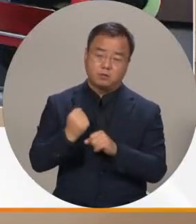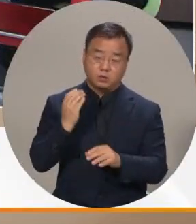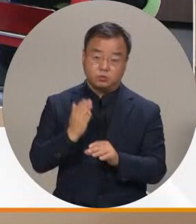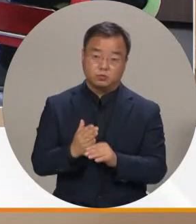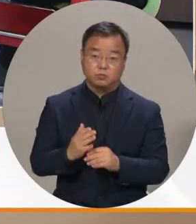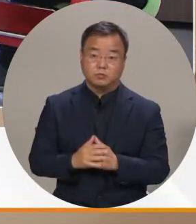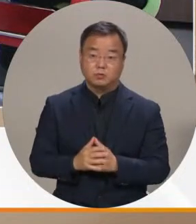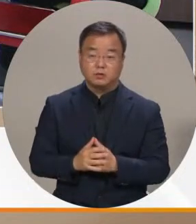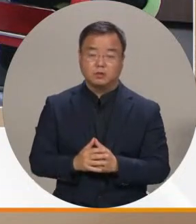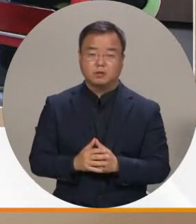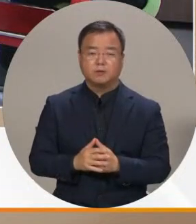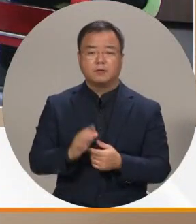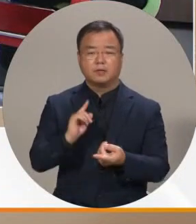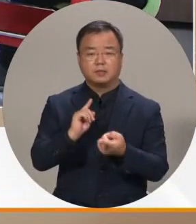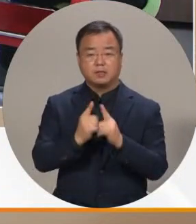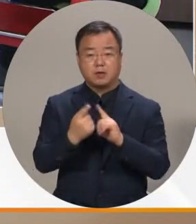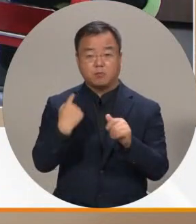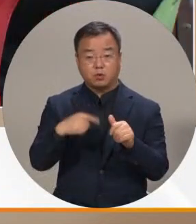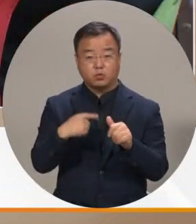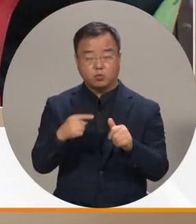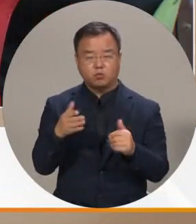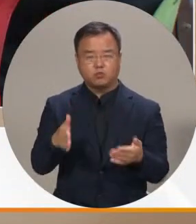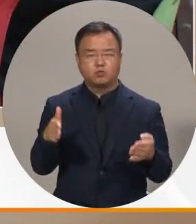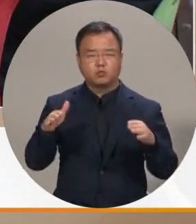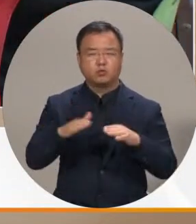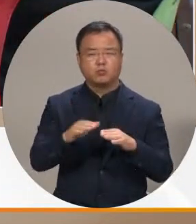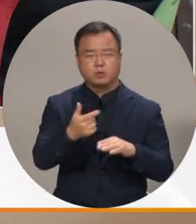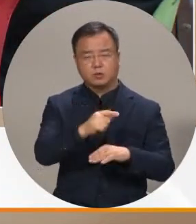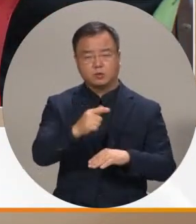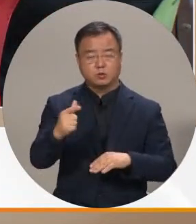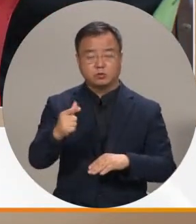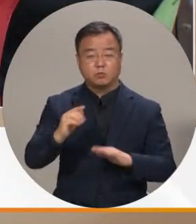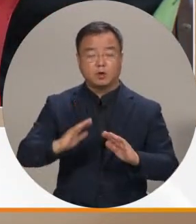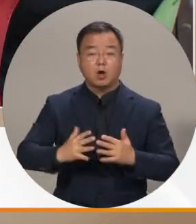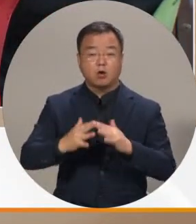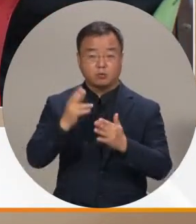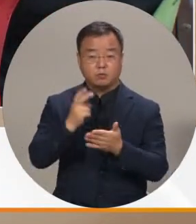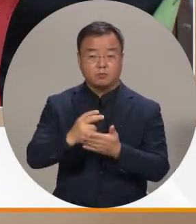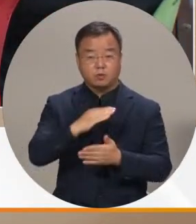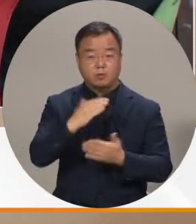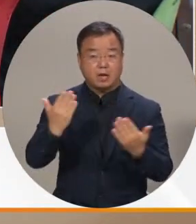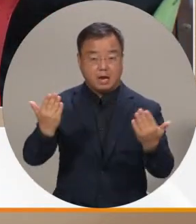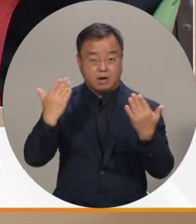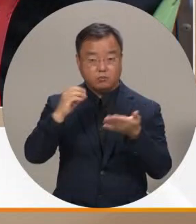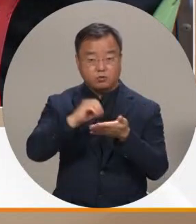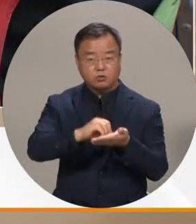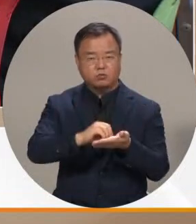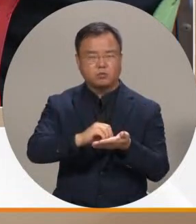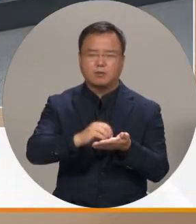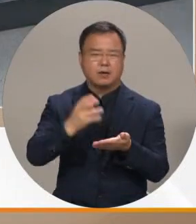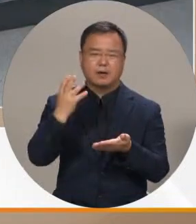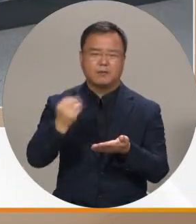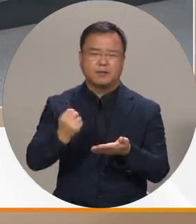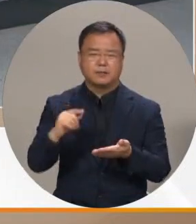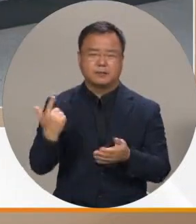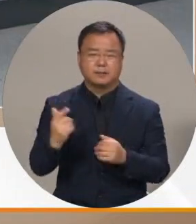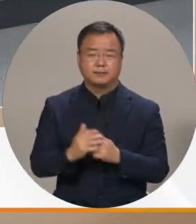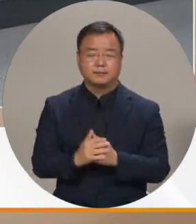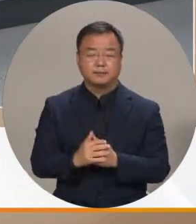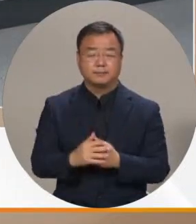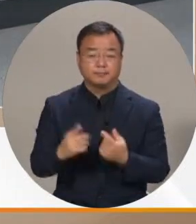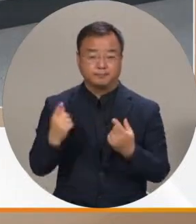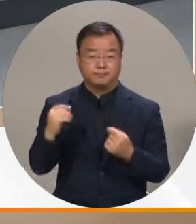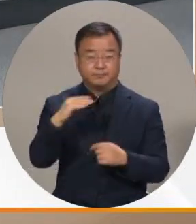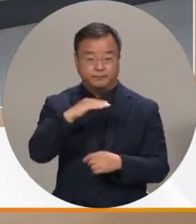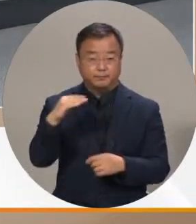말씀드리듯이 대한교육기관들 중 건축법상 학교로 등록한 곳이 많지 않기 때문인데요 그 이런